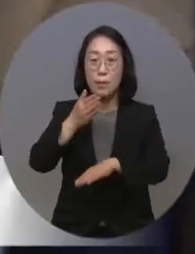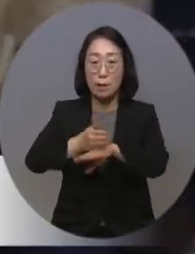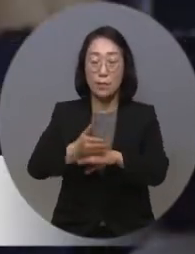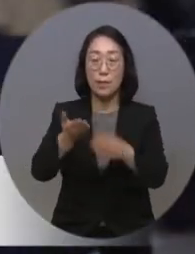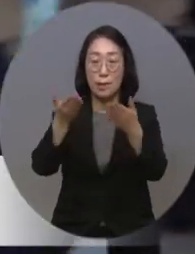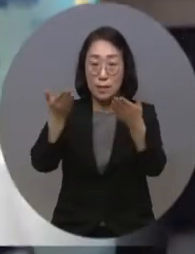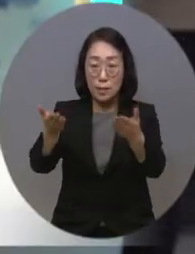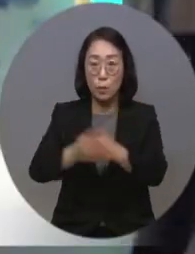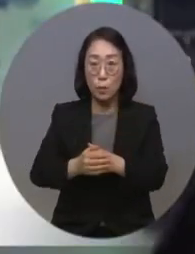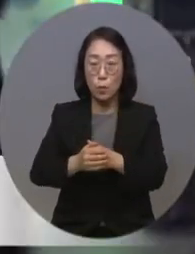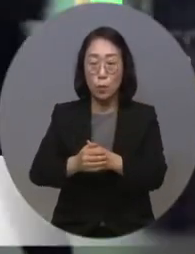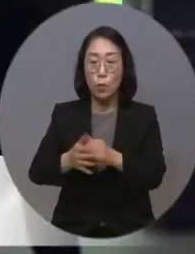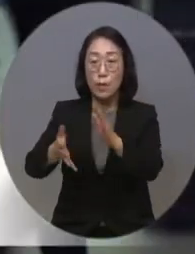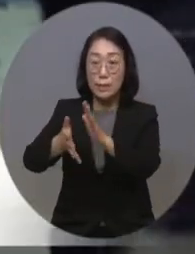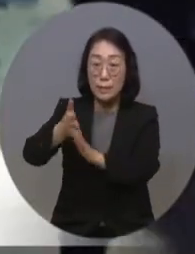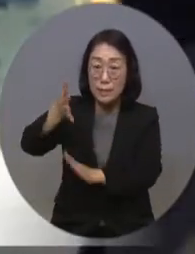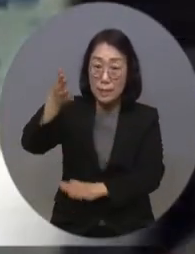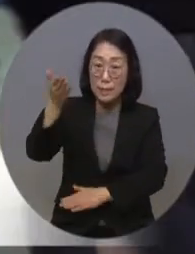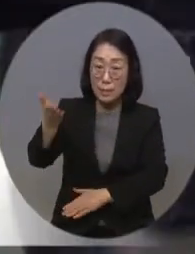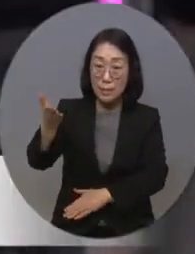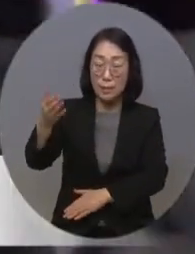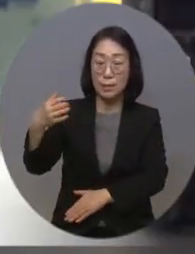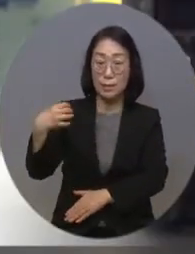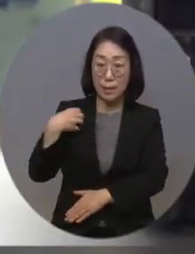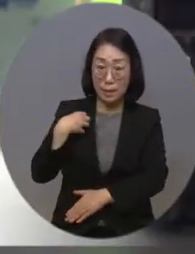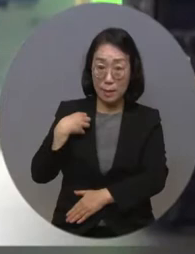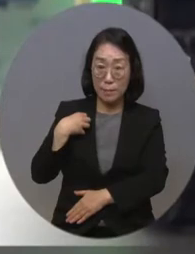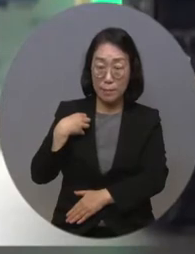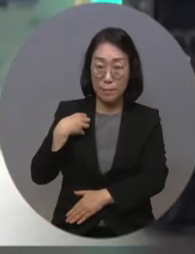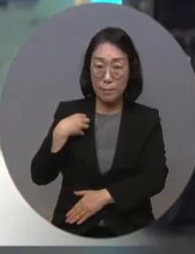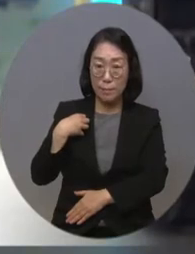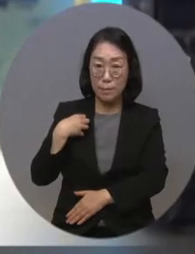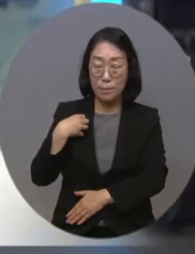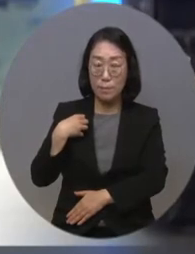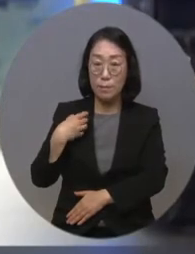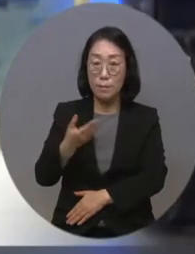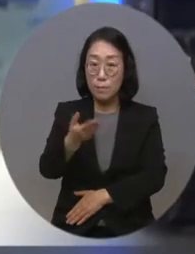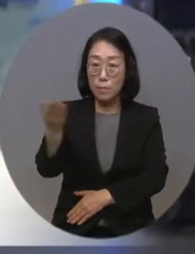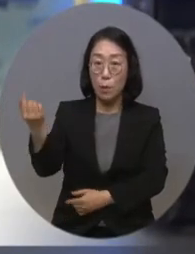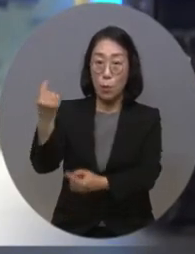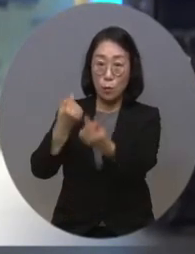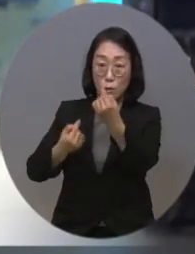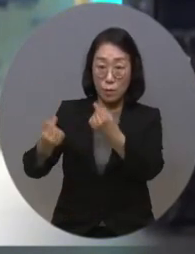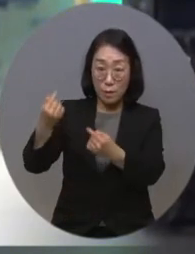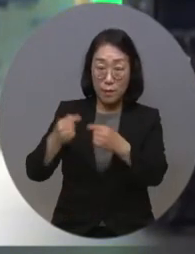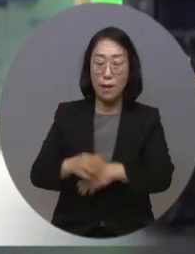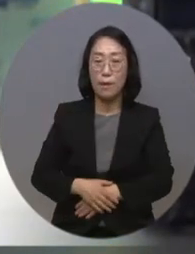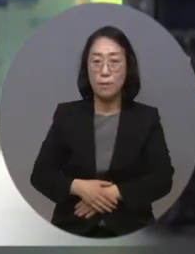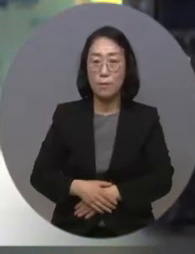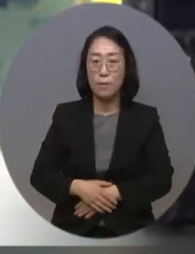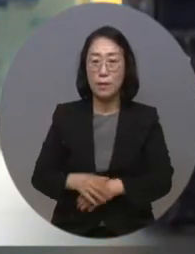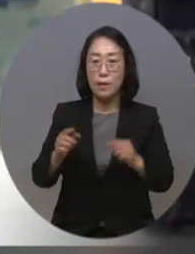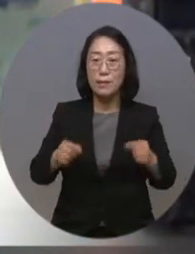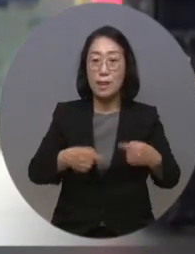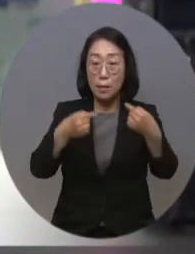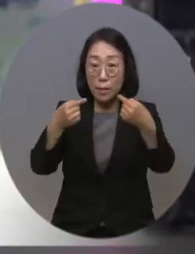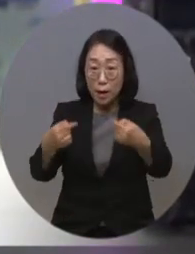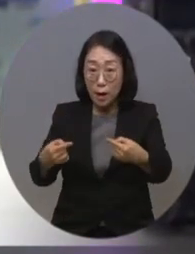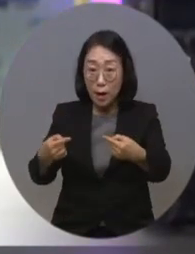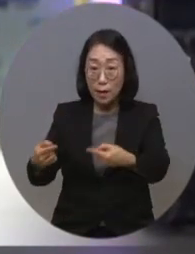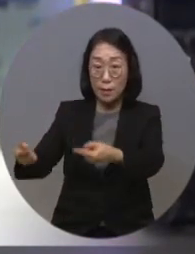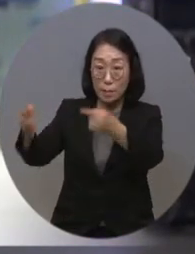왼쪽 무술은 최근 주신 복음 이렇게 많이 나오셔서 같아요 고도 좋게 참가하셔서 것을